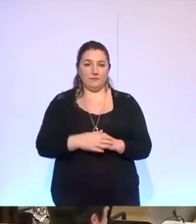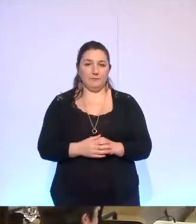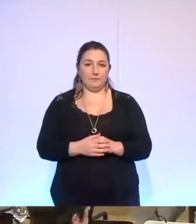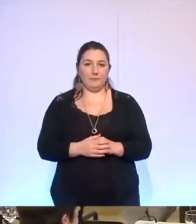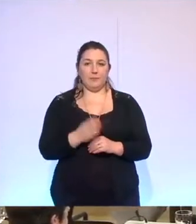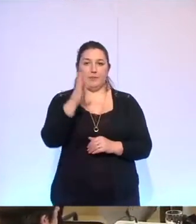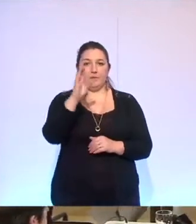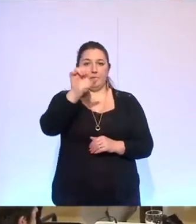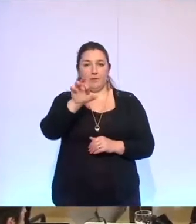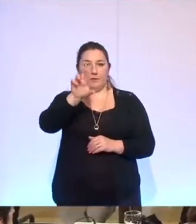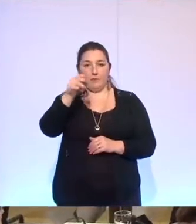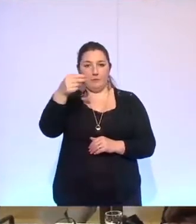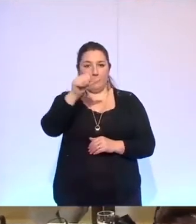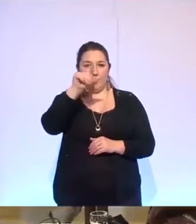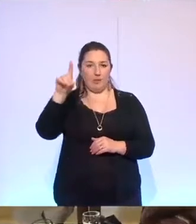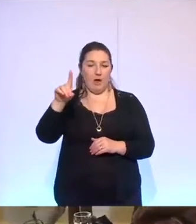Bernard Corinne.